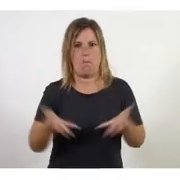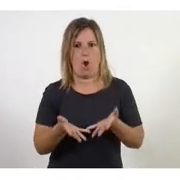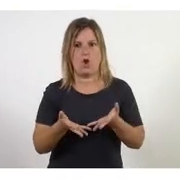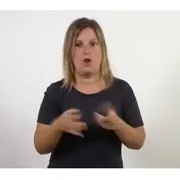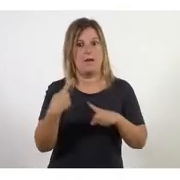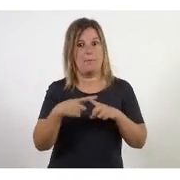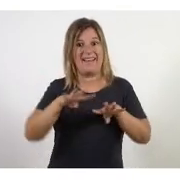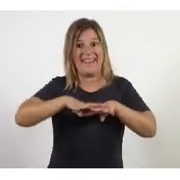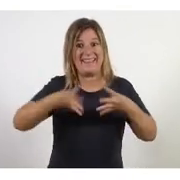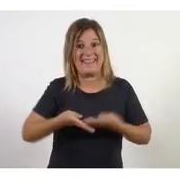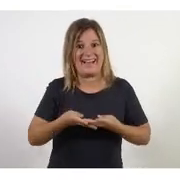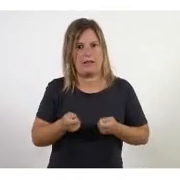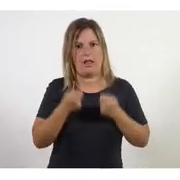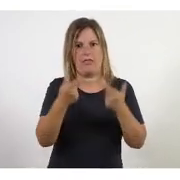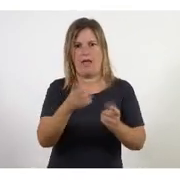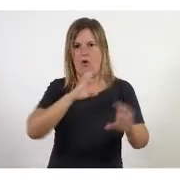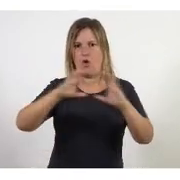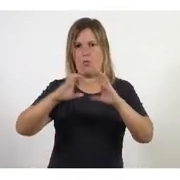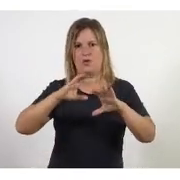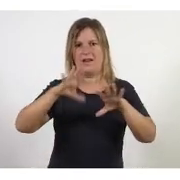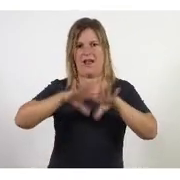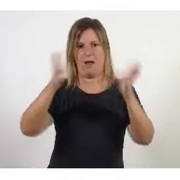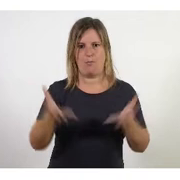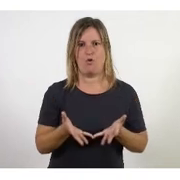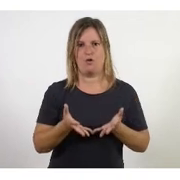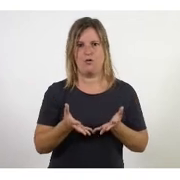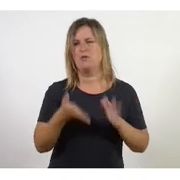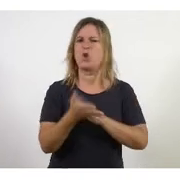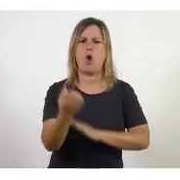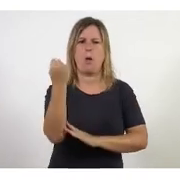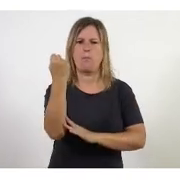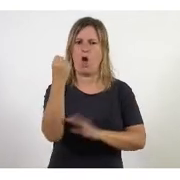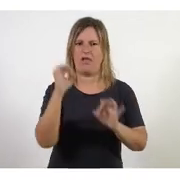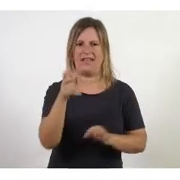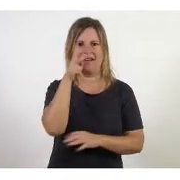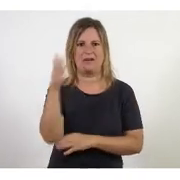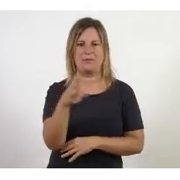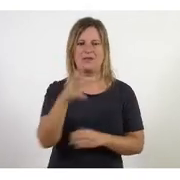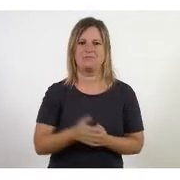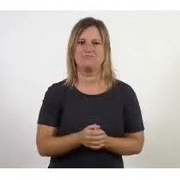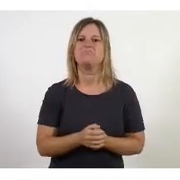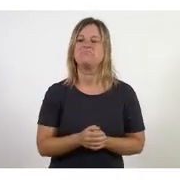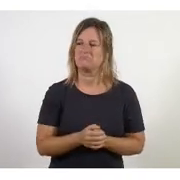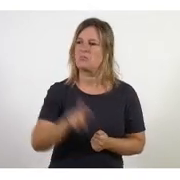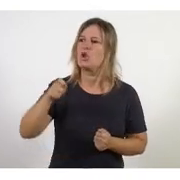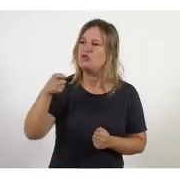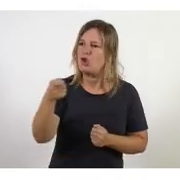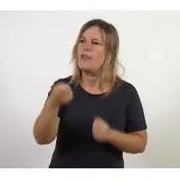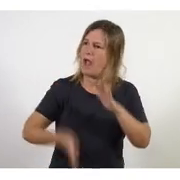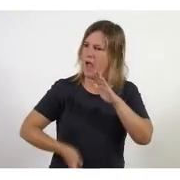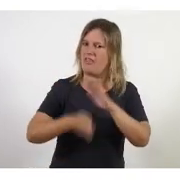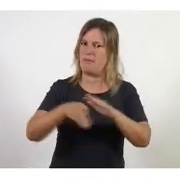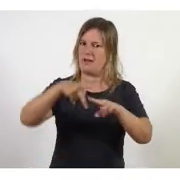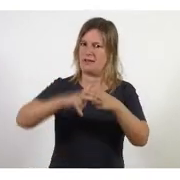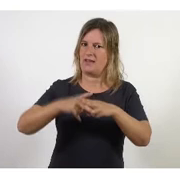ens comuniquem al món, doncs jo crec que és indiscutible el seu poder. Doncs Jordi, endavant amb el taller i jo, si et sembla bé,